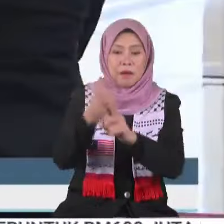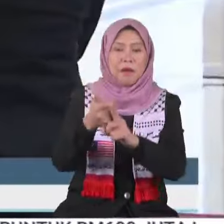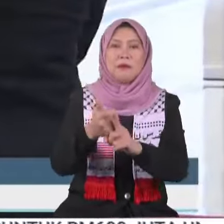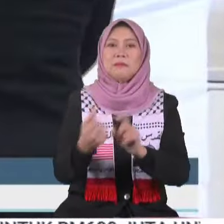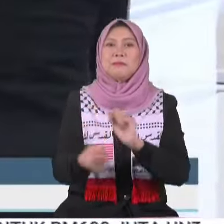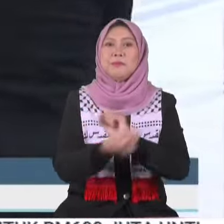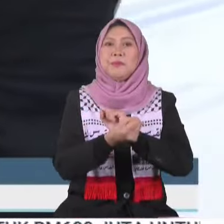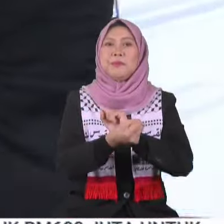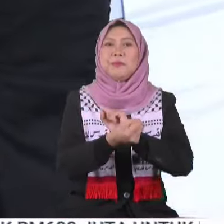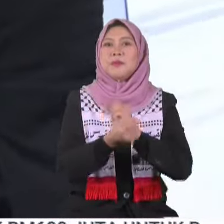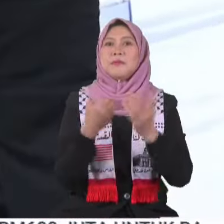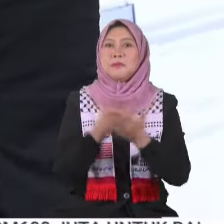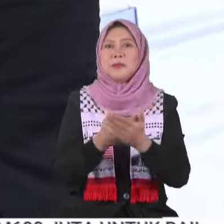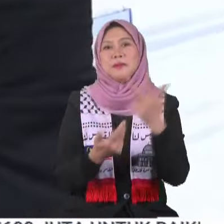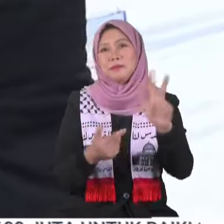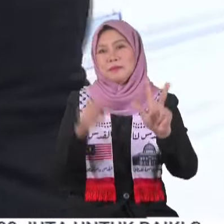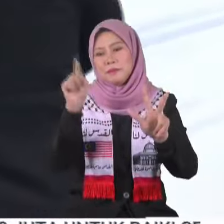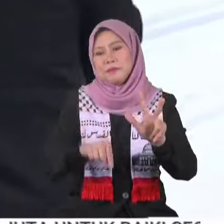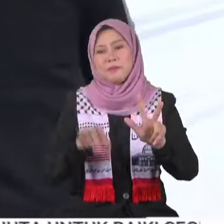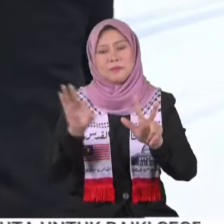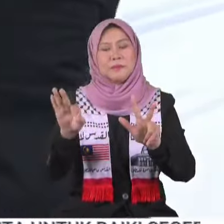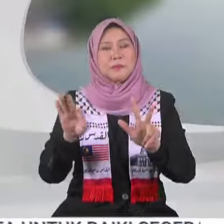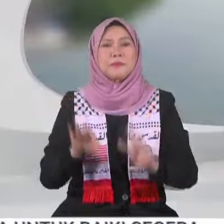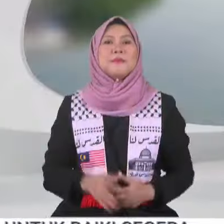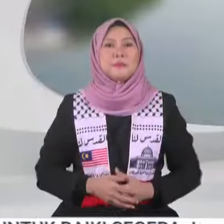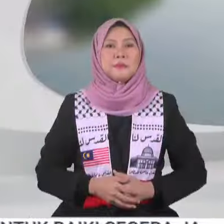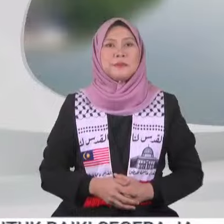ditahan sehingga 13 September depan.